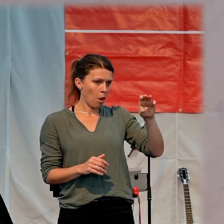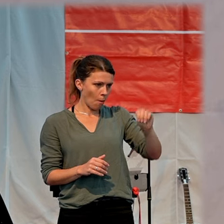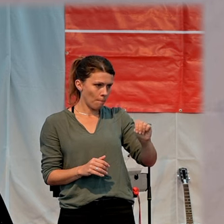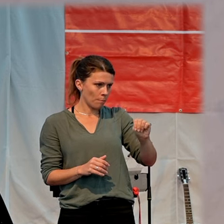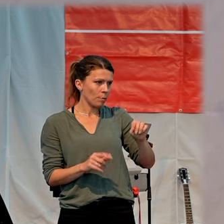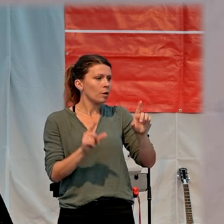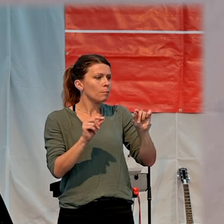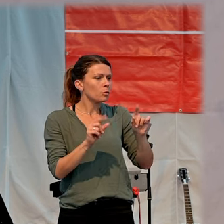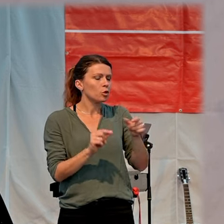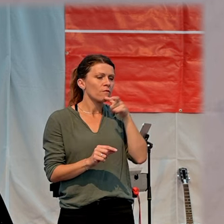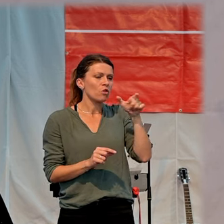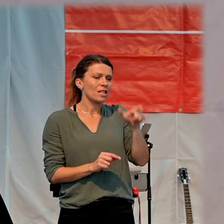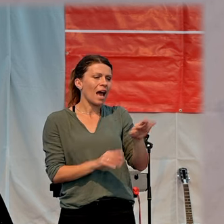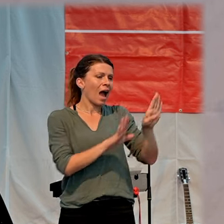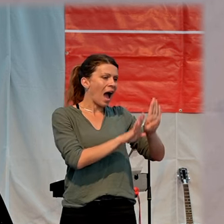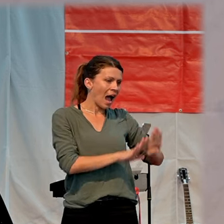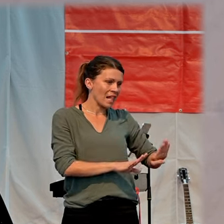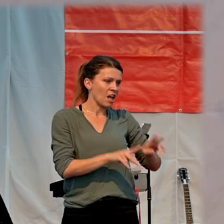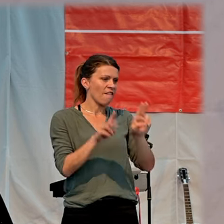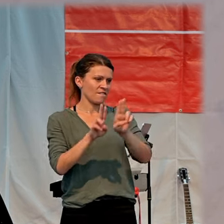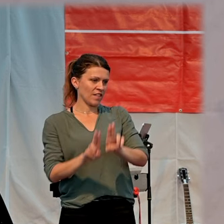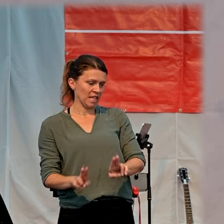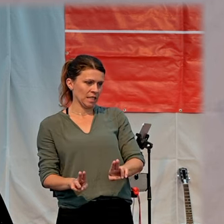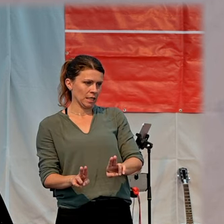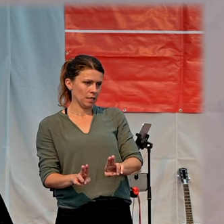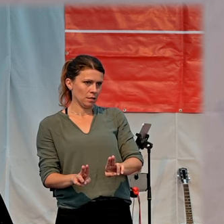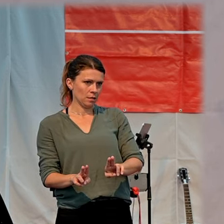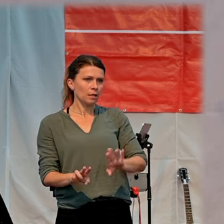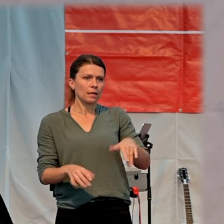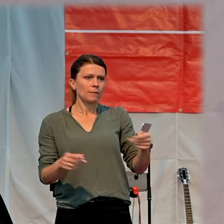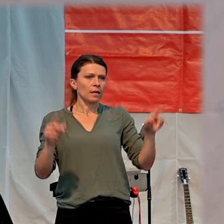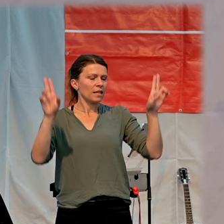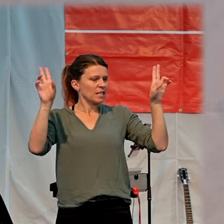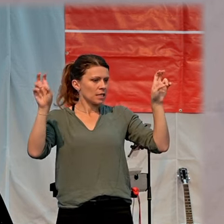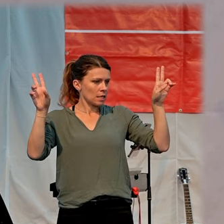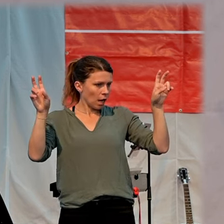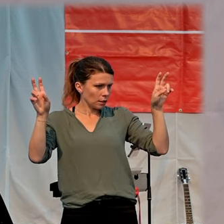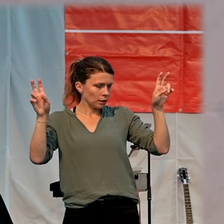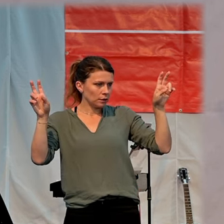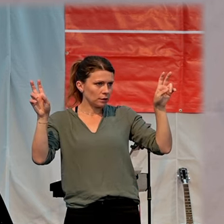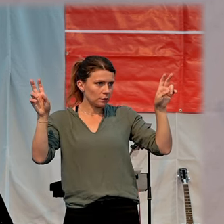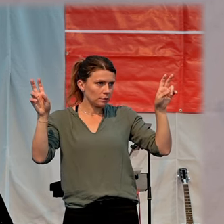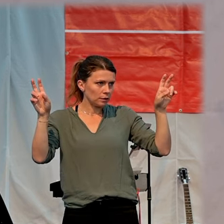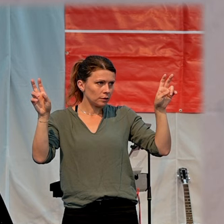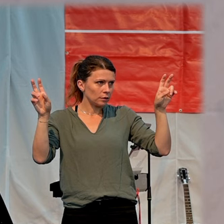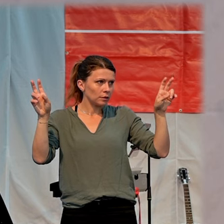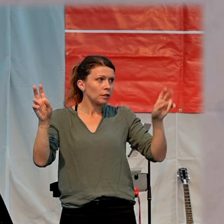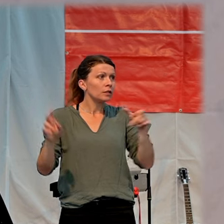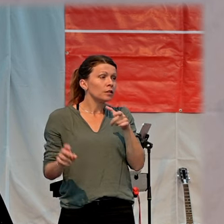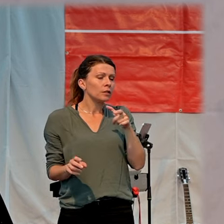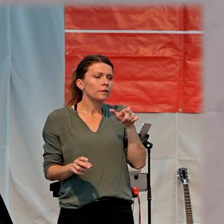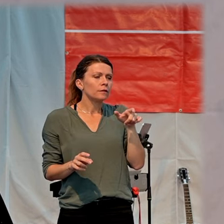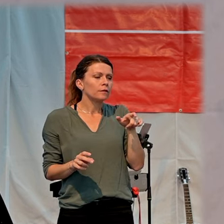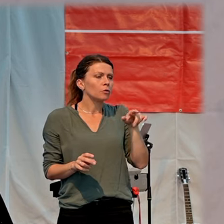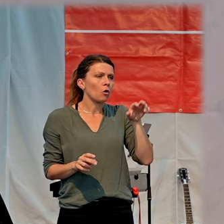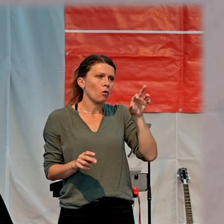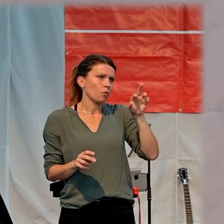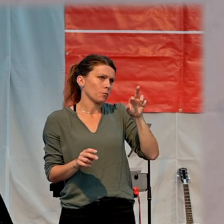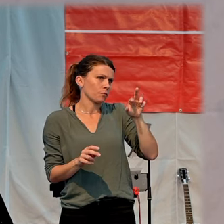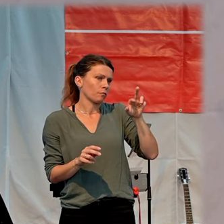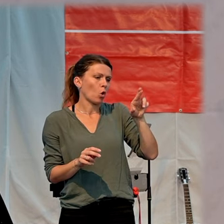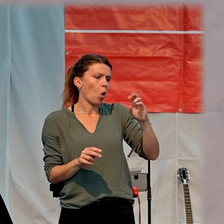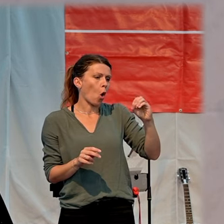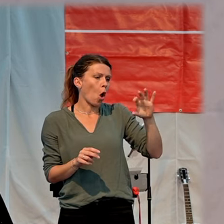Heil und Frieden. Ich zitiere einmal Das ist ein Wort von Rolf Schäfbruch aus